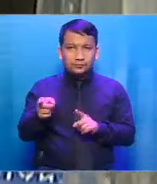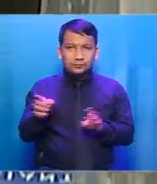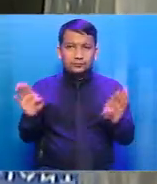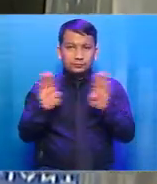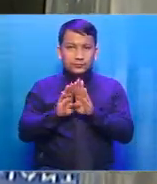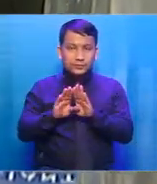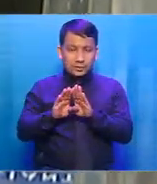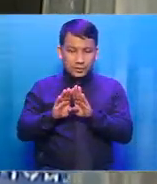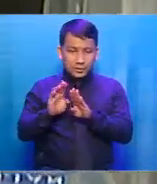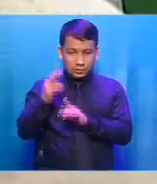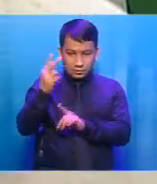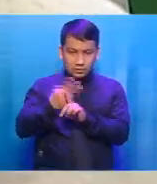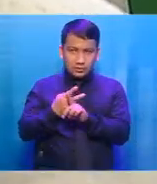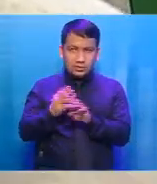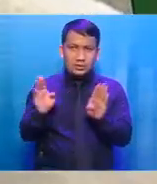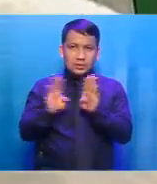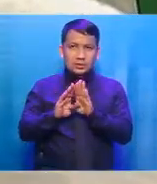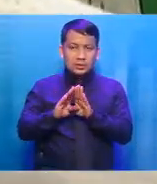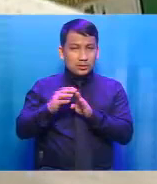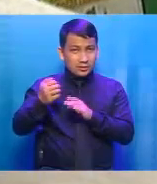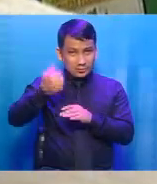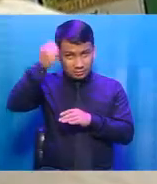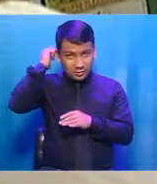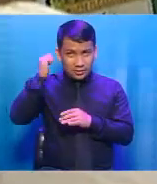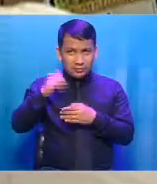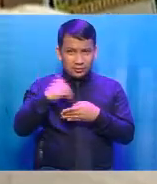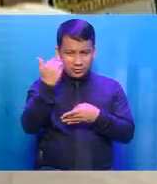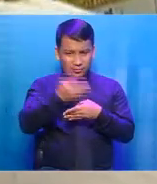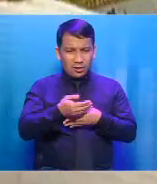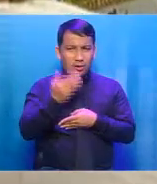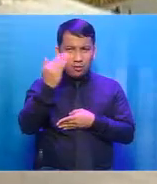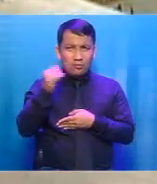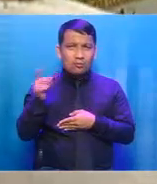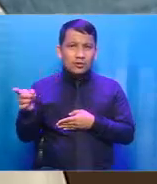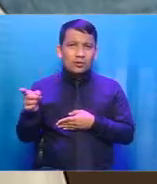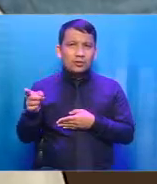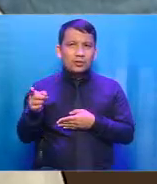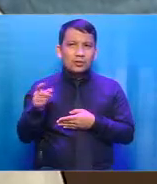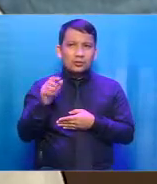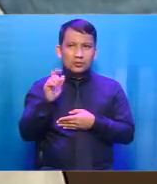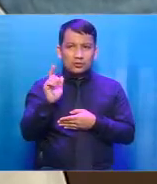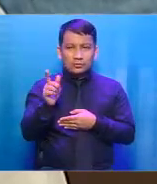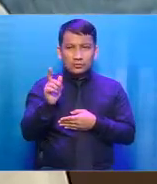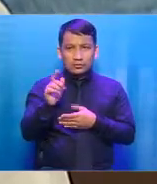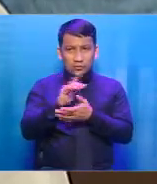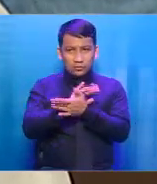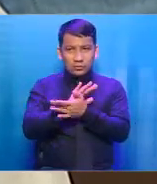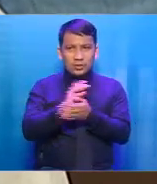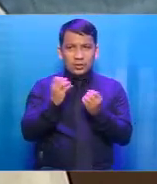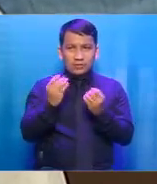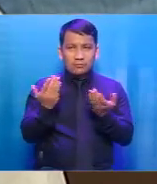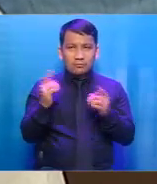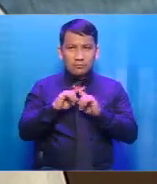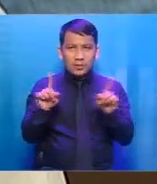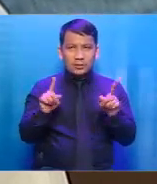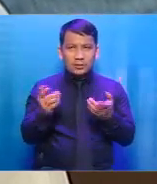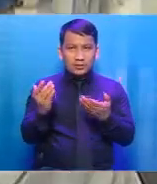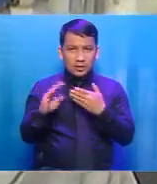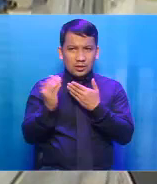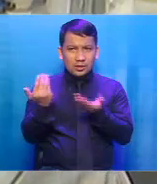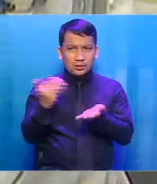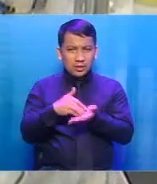ni Federico sa Makati simula nang mag-lockdown dahil sa COVID-19. Bagamat unti-unti nang dumarami ang kanilang